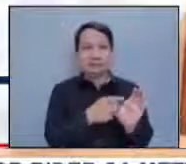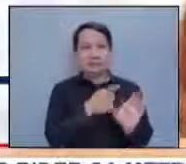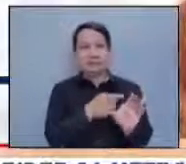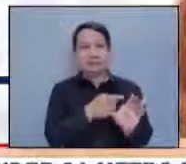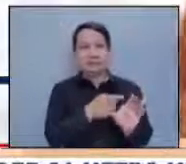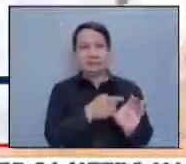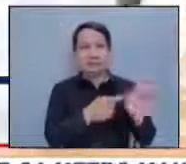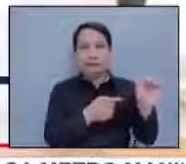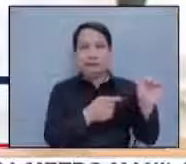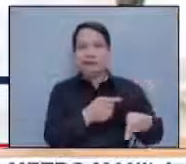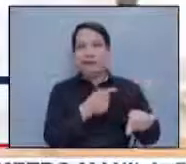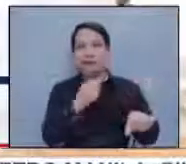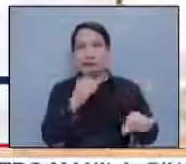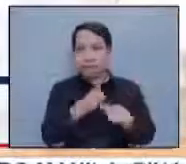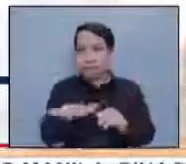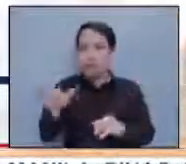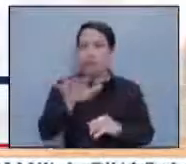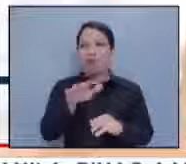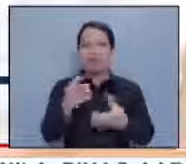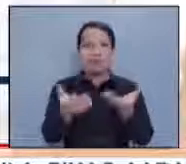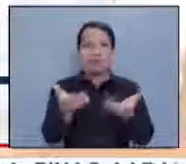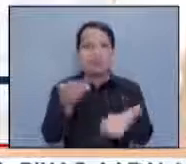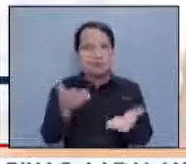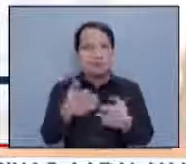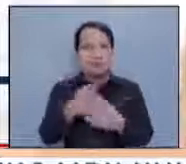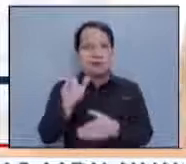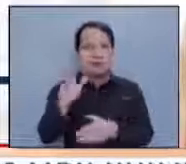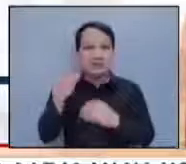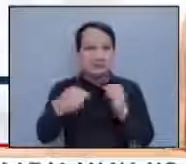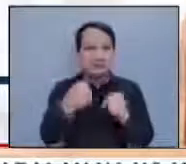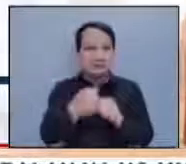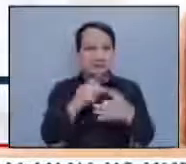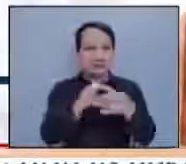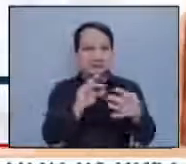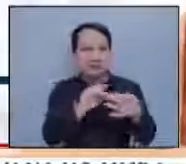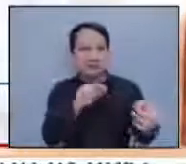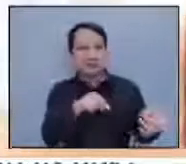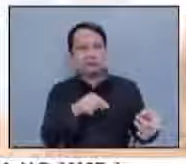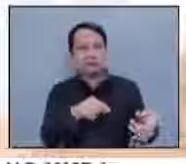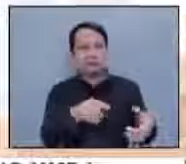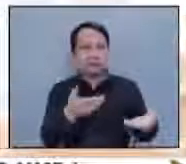narrative nila for more than 30 years, eh gusto nilang buhayin pa rin.